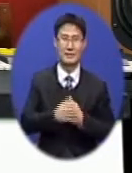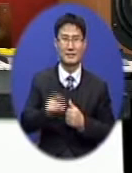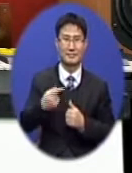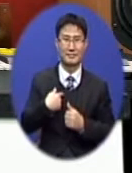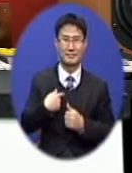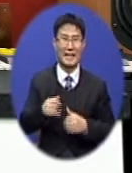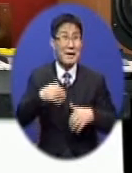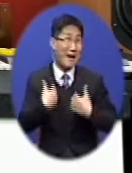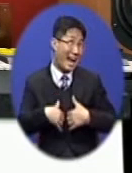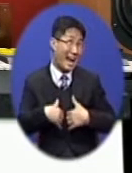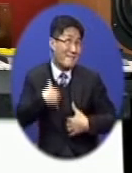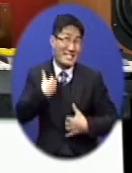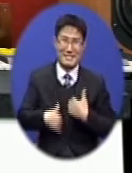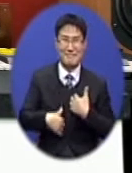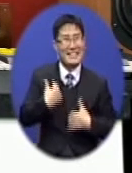북한에서는